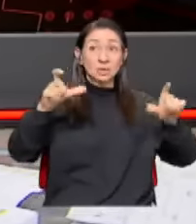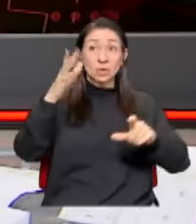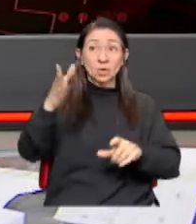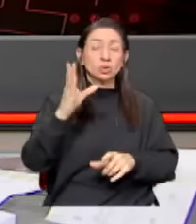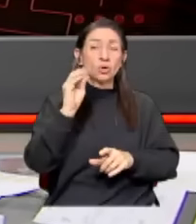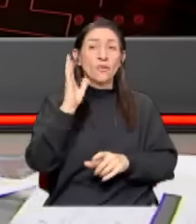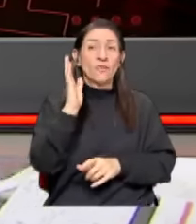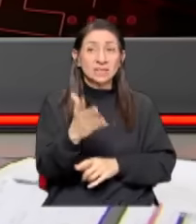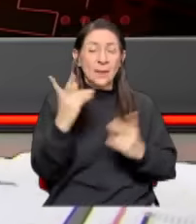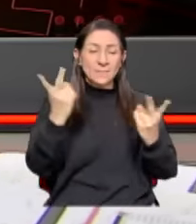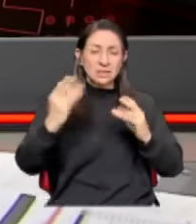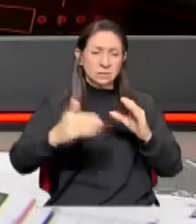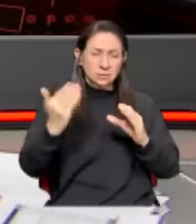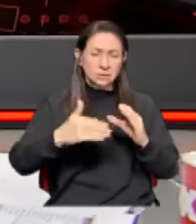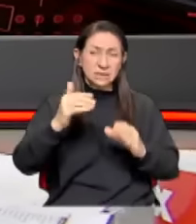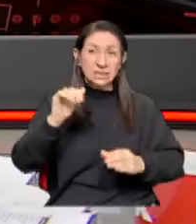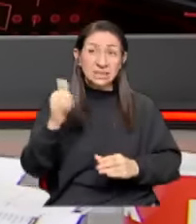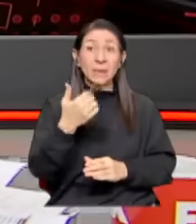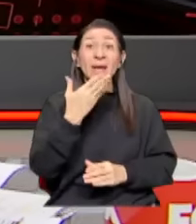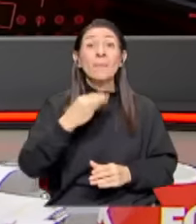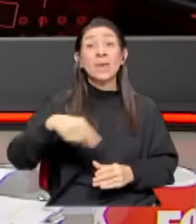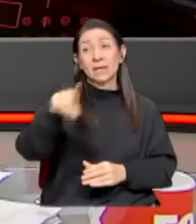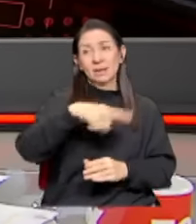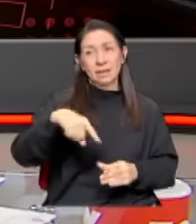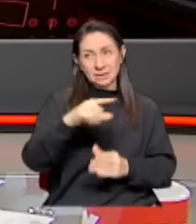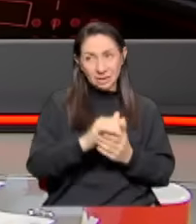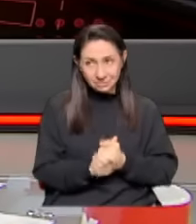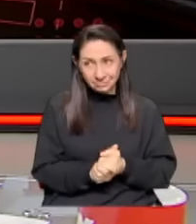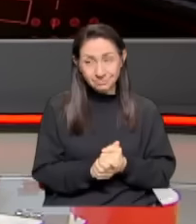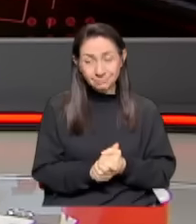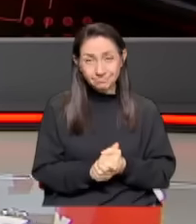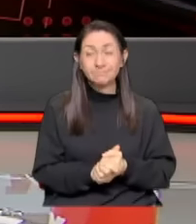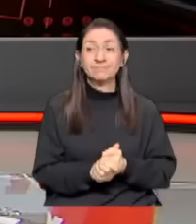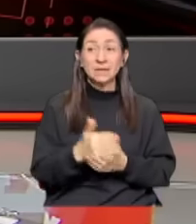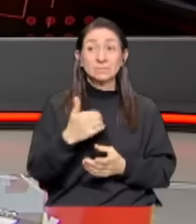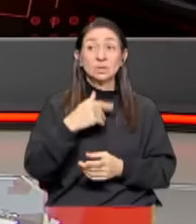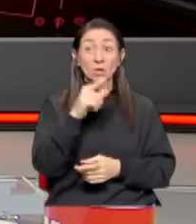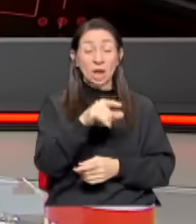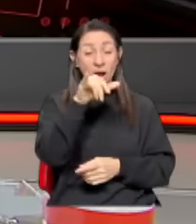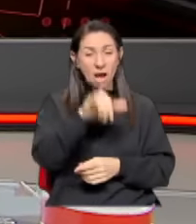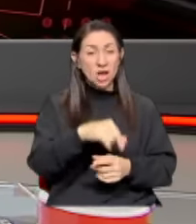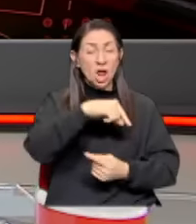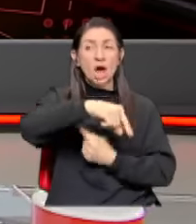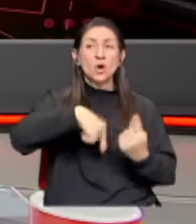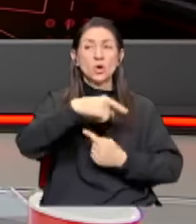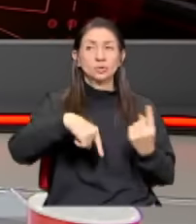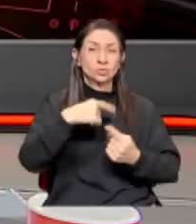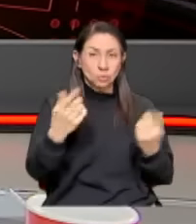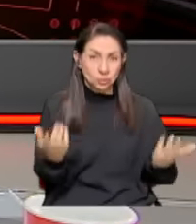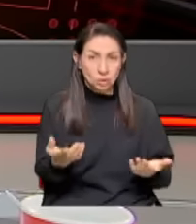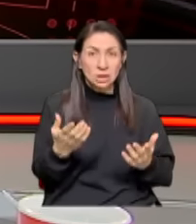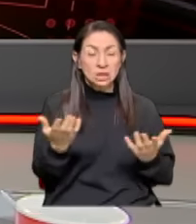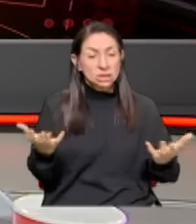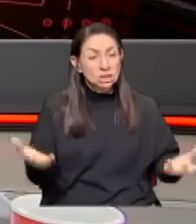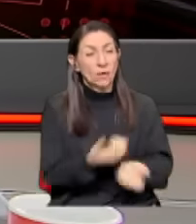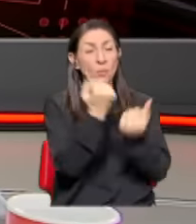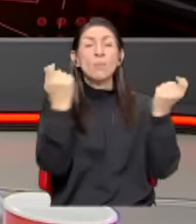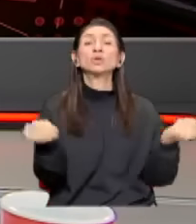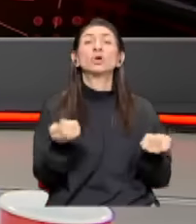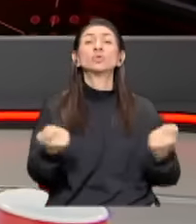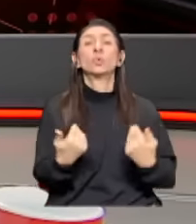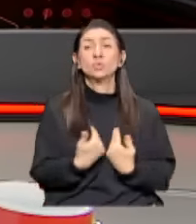Çok fazla mesaj geliyor kıymetli emekli vatandaşlarımızdan. Biz de onların haklarını arıyoruz, savunmaya